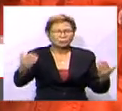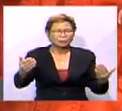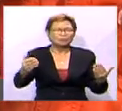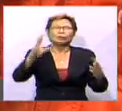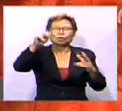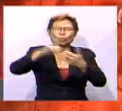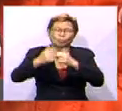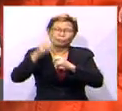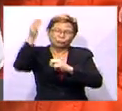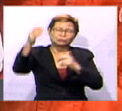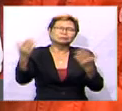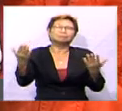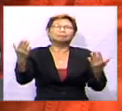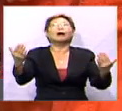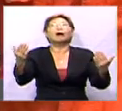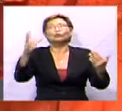tiada masalah lah.